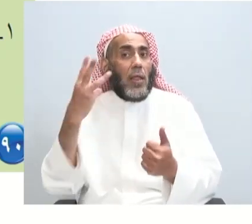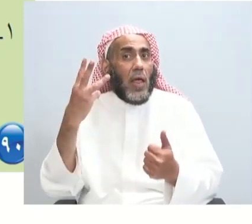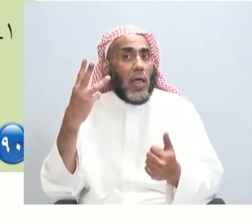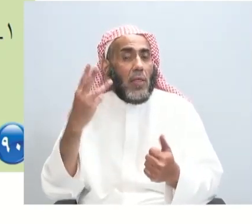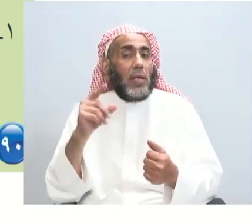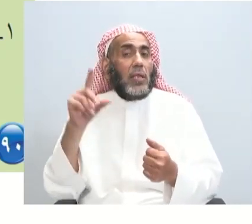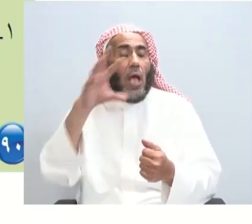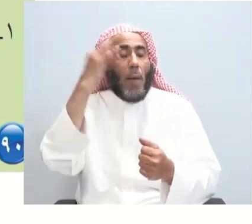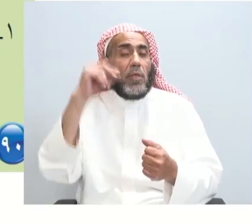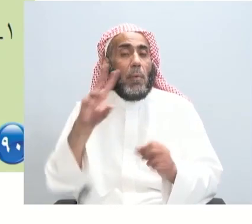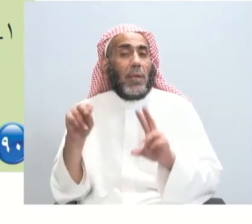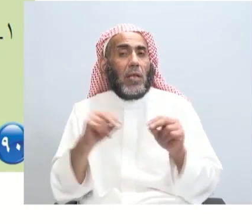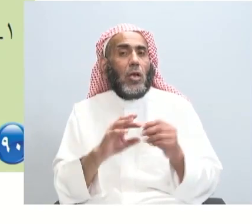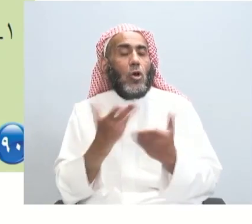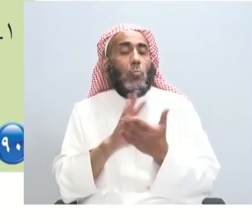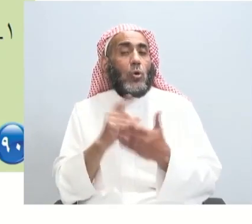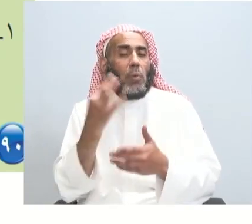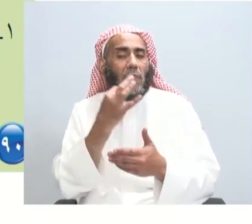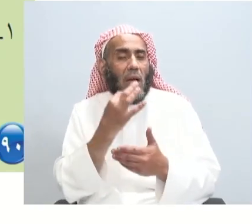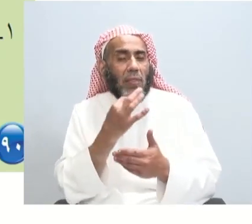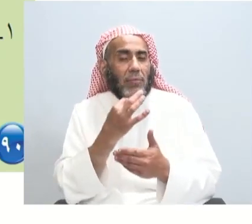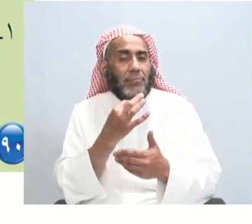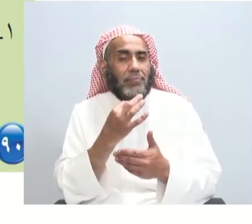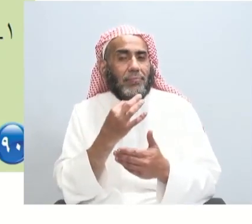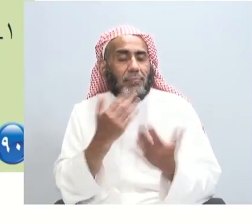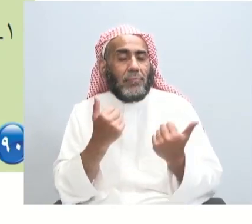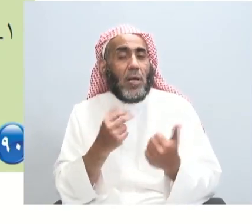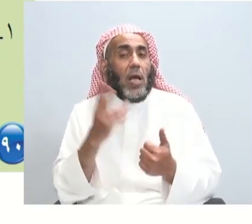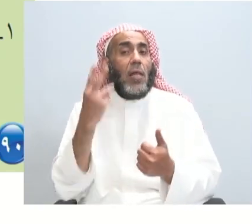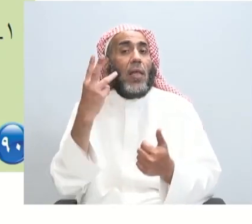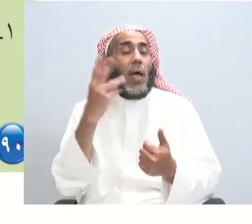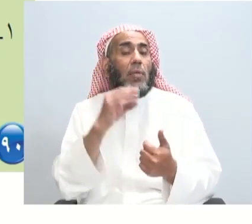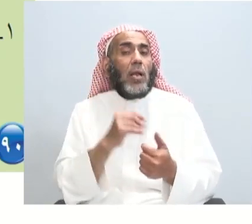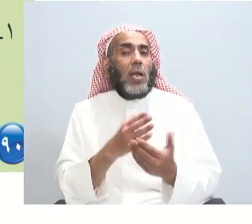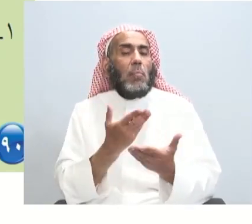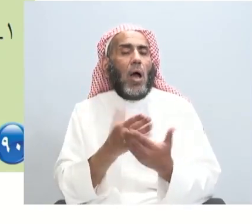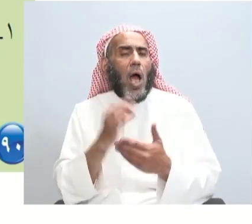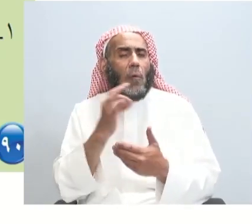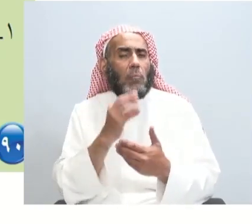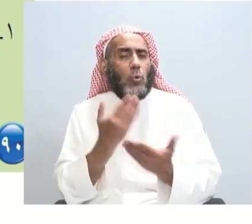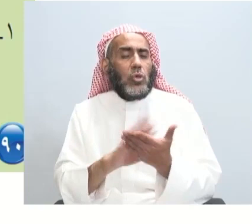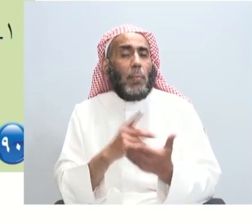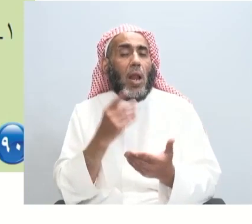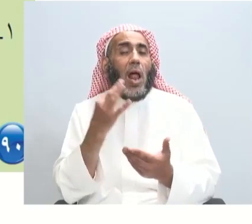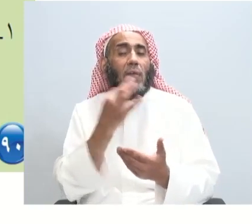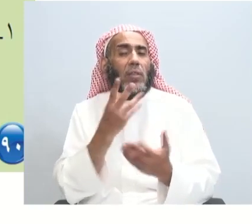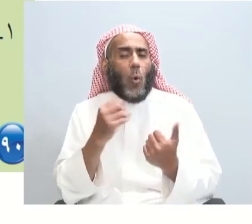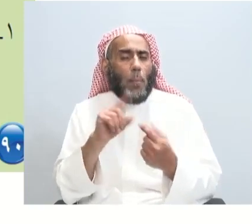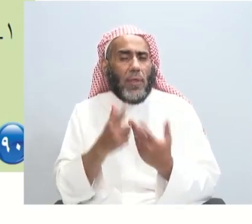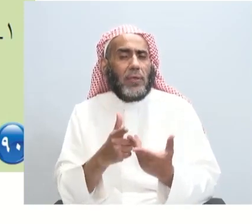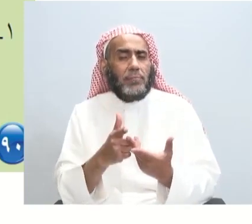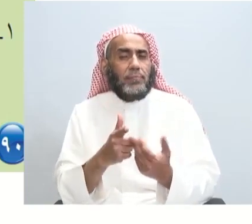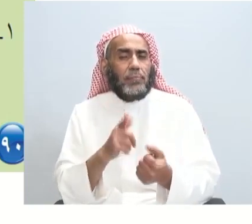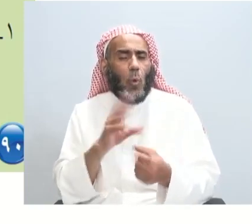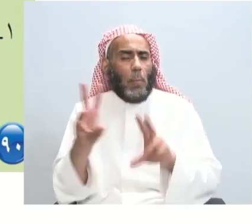ثلاثة أمثلة لكل مما يأتي معجم الألفاظ. أمثلة ثلاثة لمعاجم أو أمثلة على معجم الألفاظ، نقول مثلا